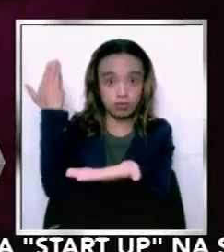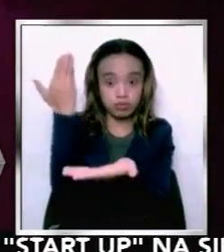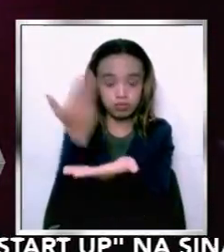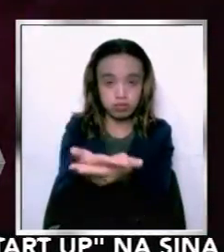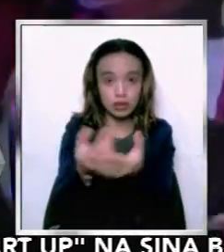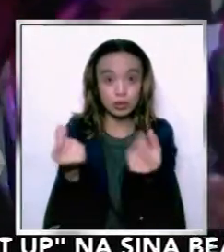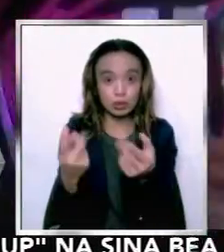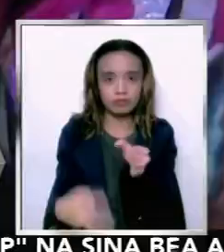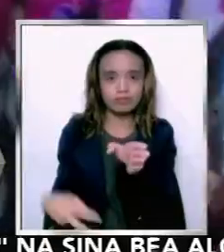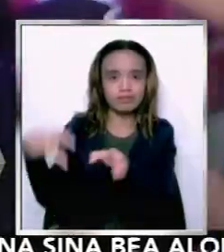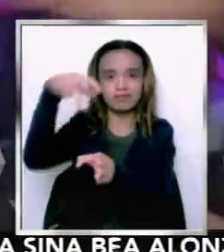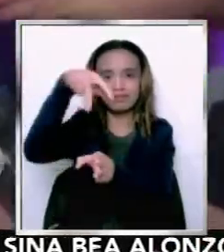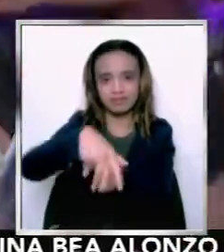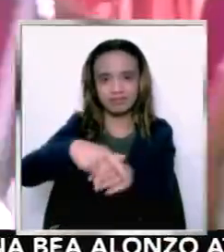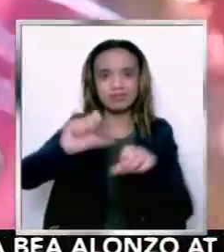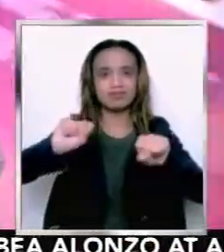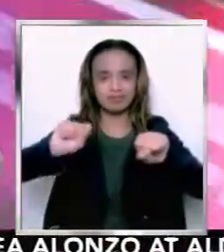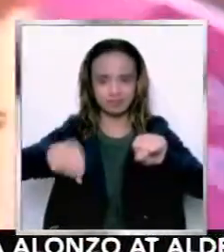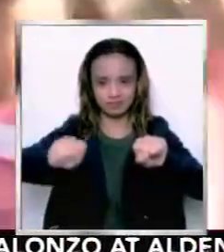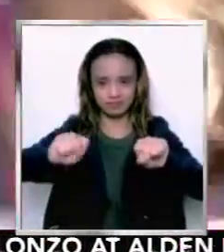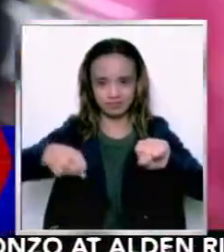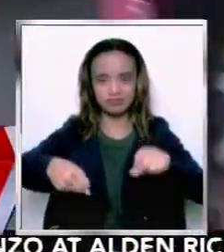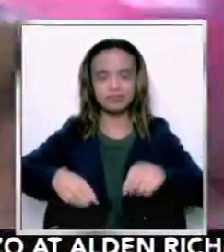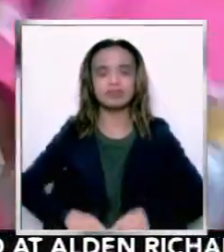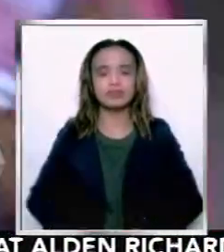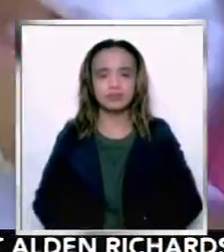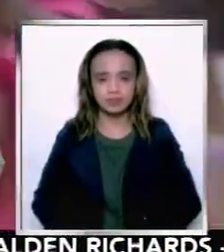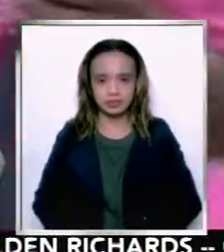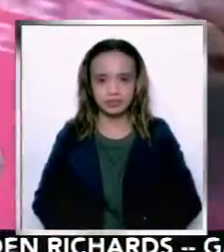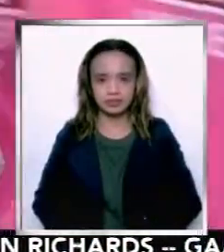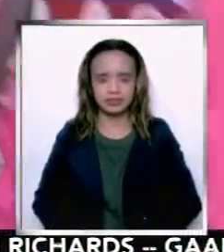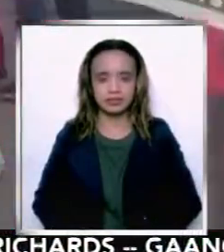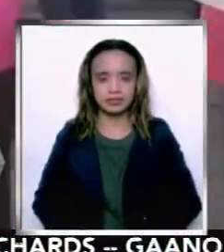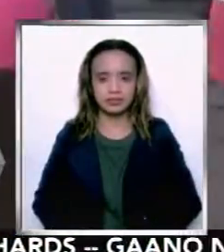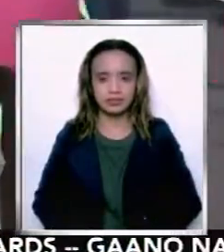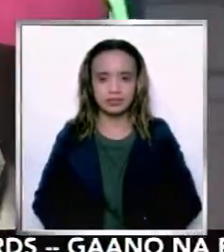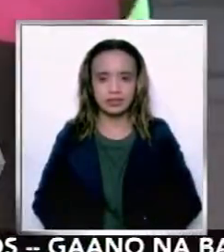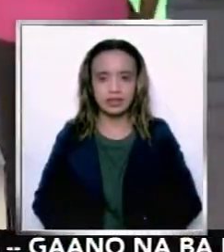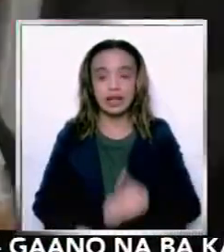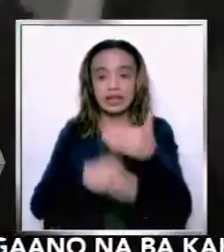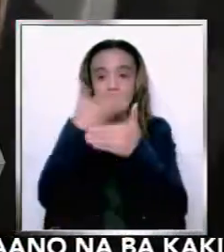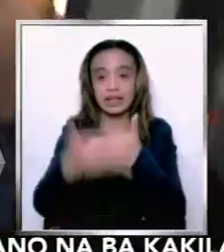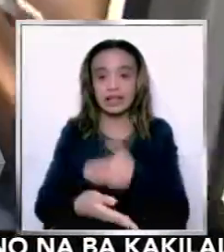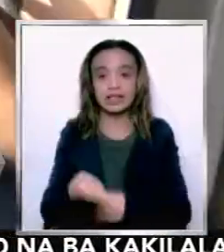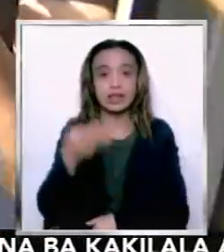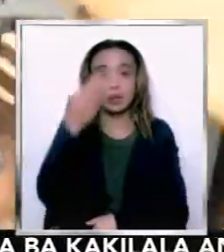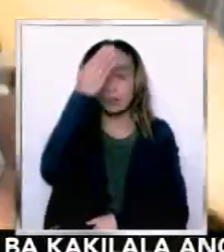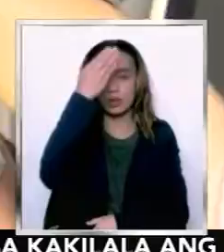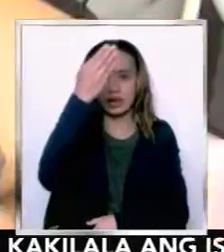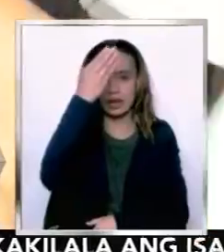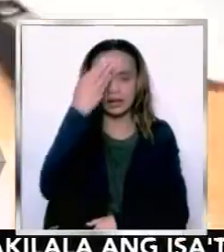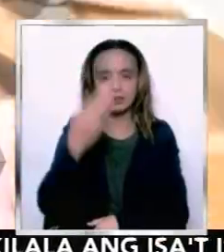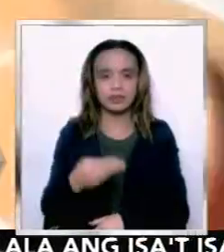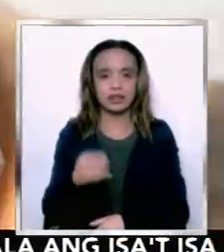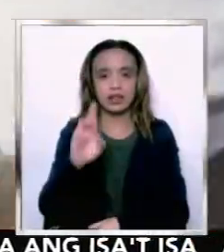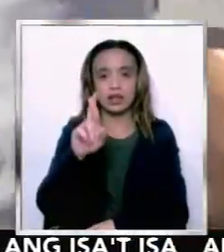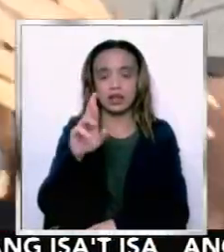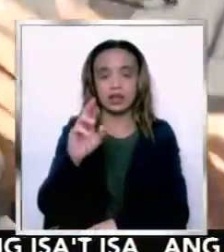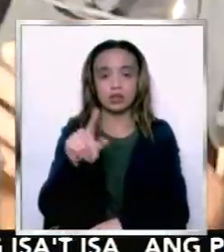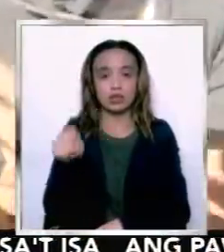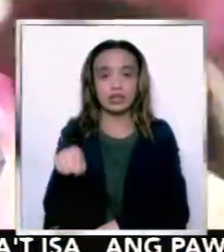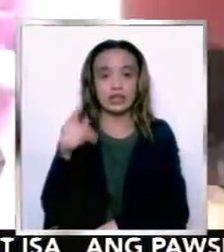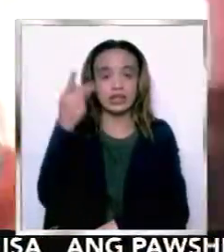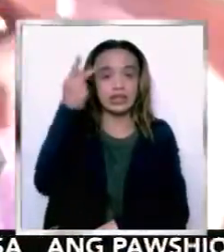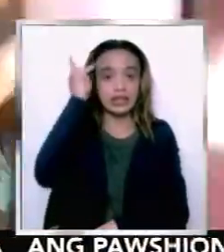siya sa isang motorsiklo. Sa Bulacan, nag-ikot ang Robredo-Pangilinan tandem ngayong